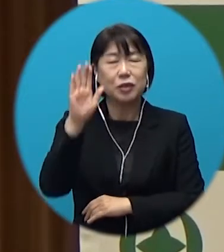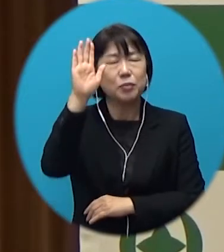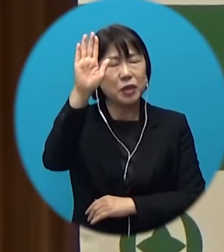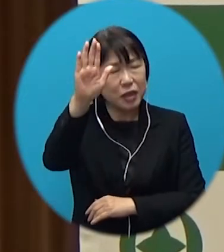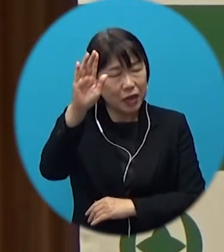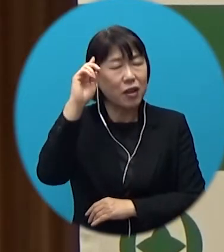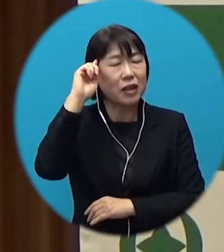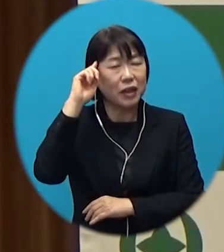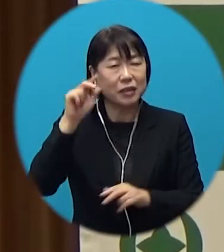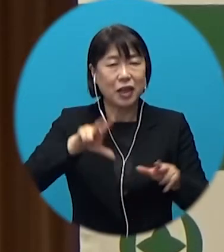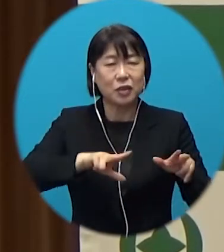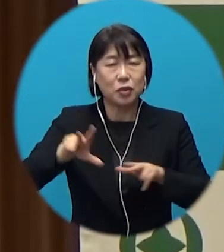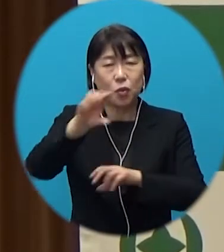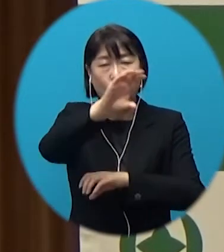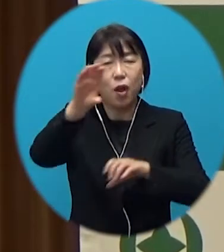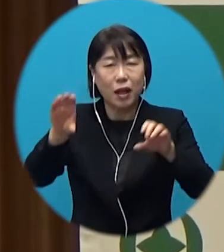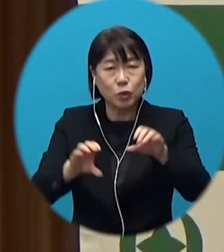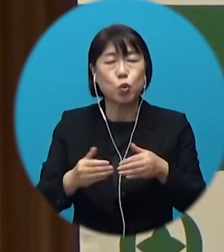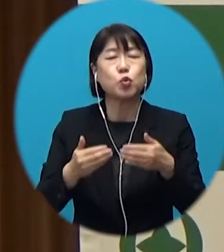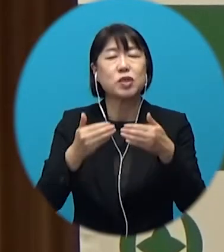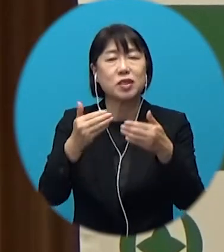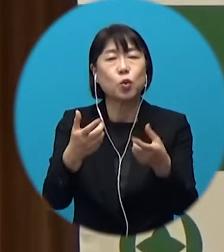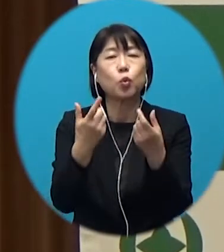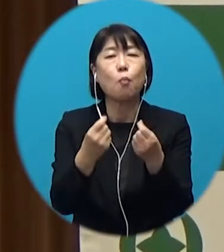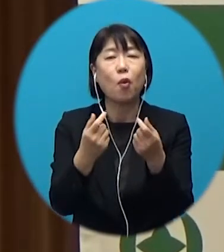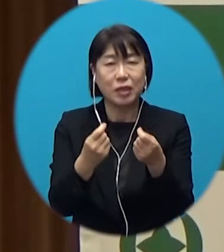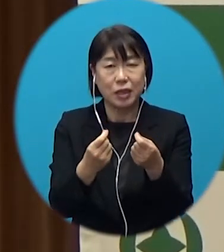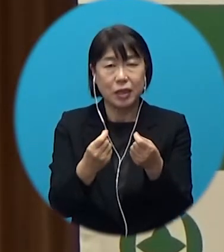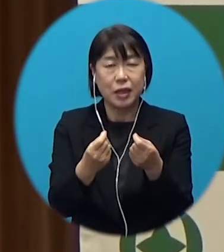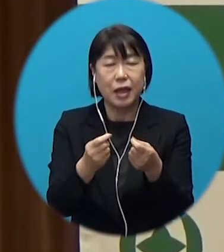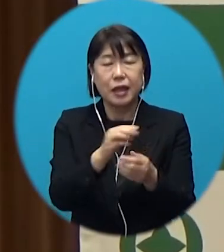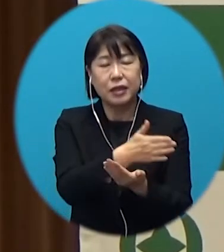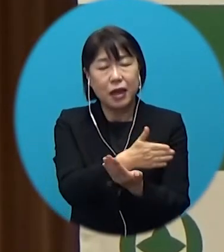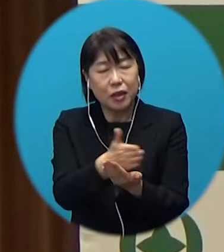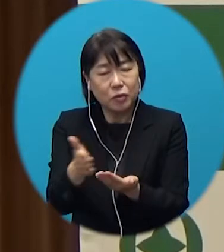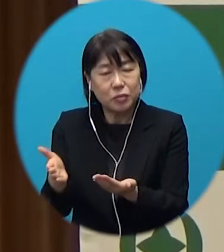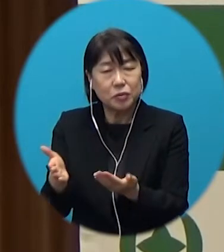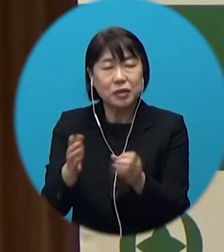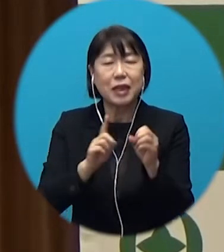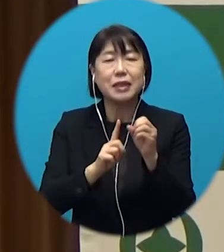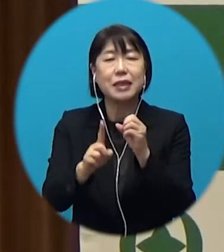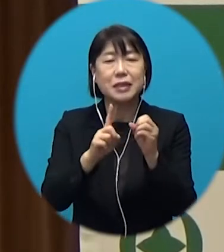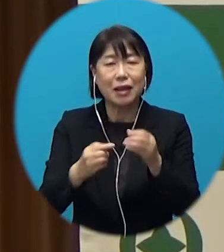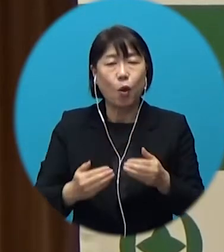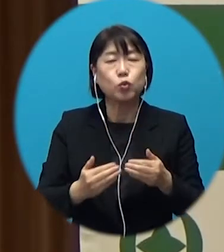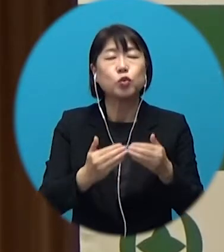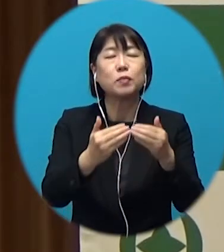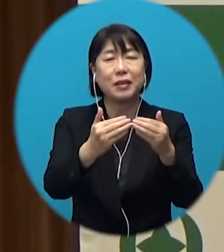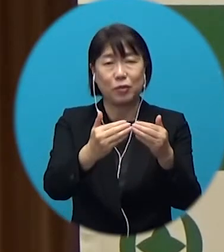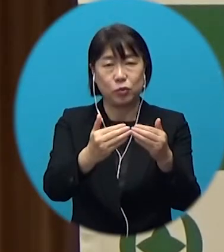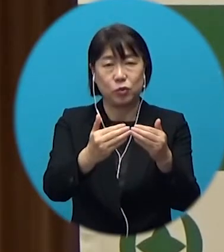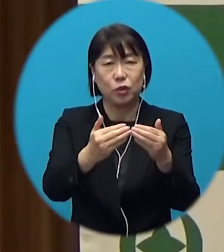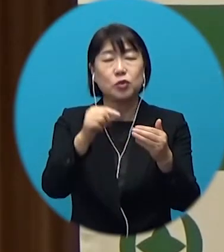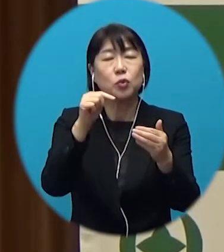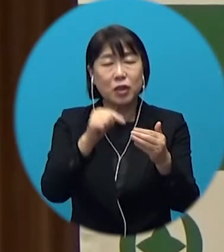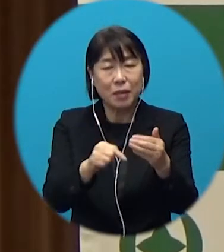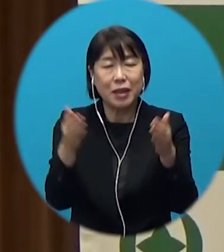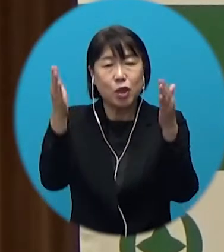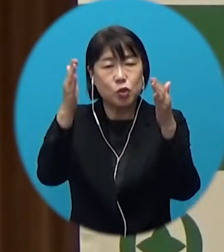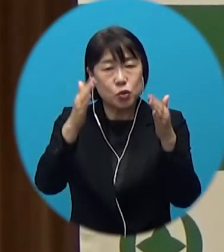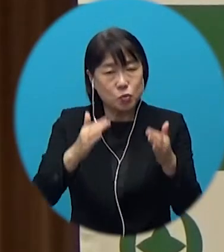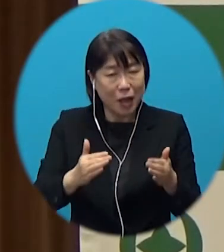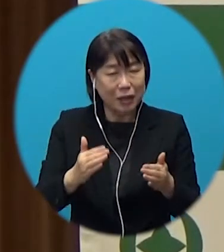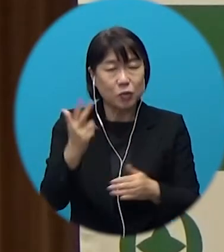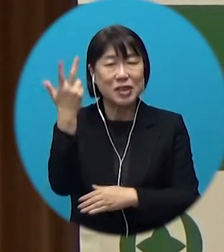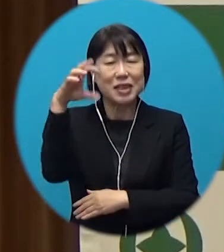活動を推進していくというともにですね、あらゆる分野でデジタル化を進めていくことで、スマートな市役所を